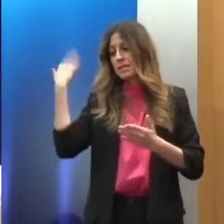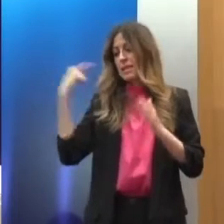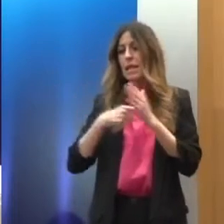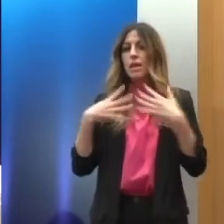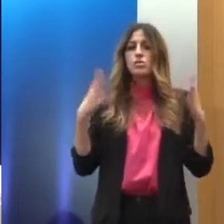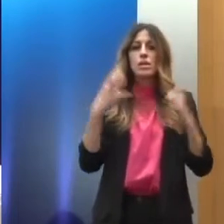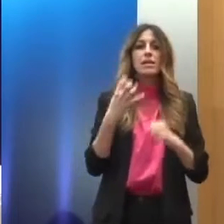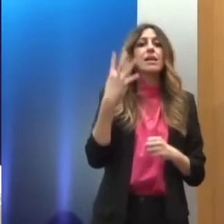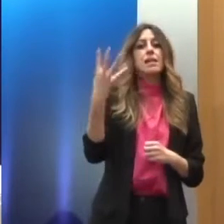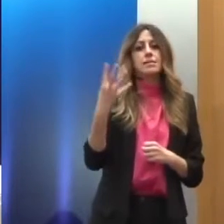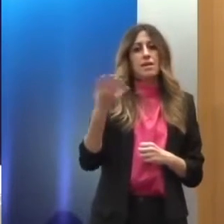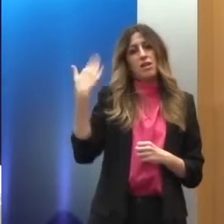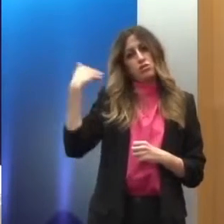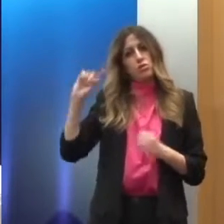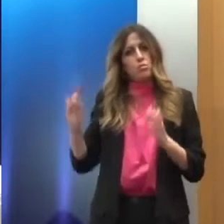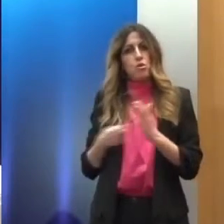ΕΚΡΗ,